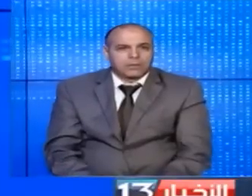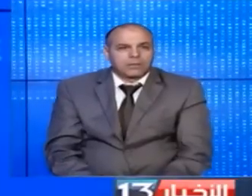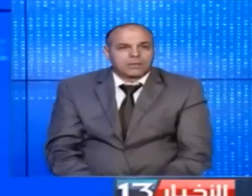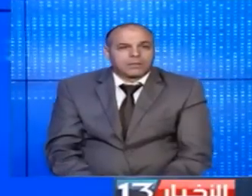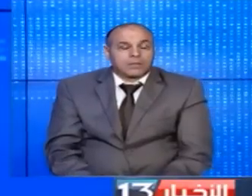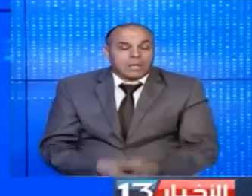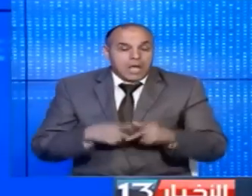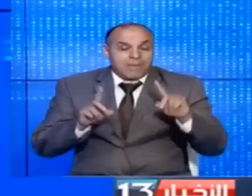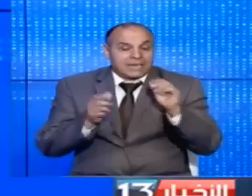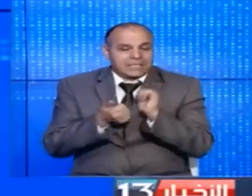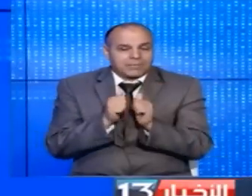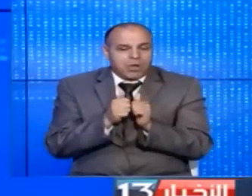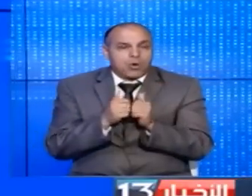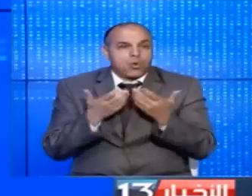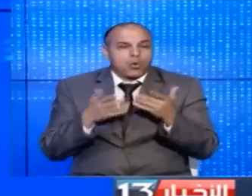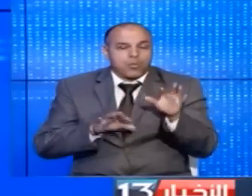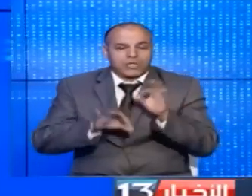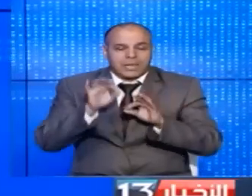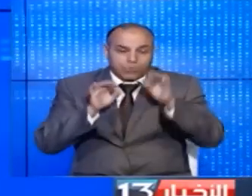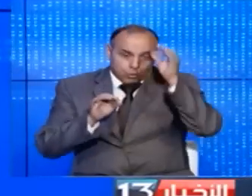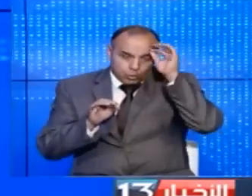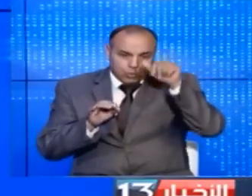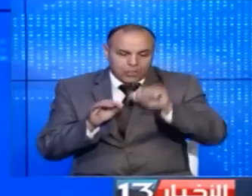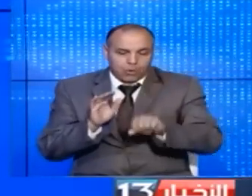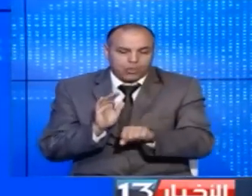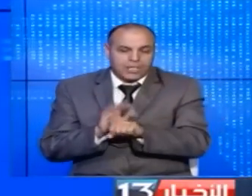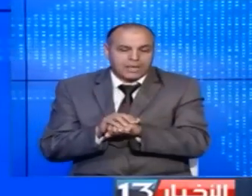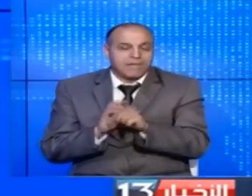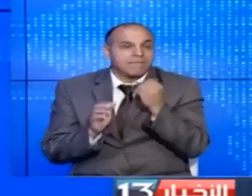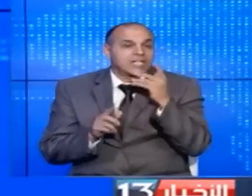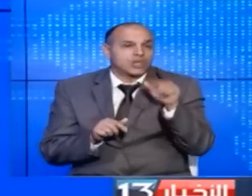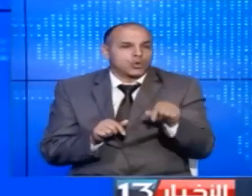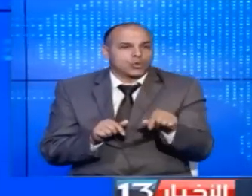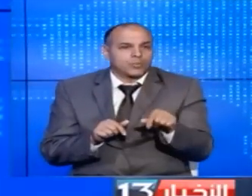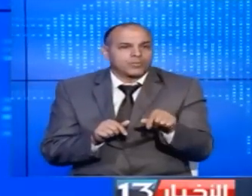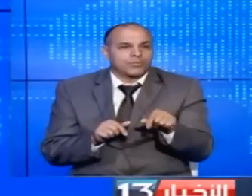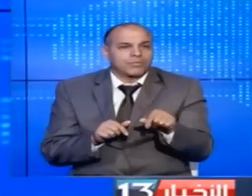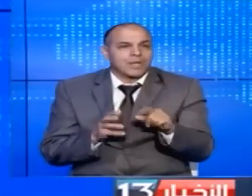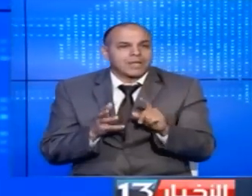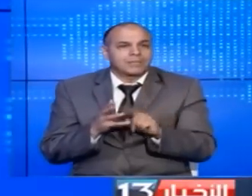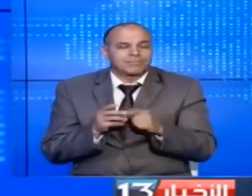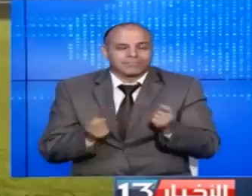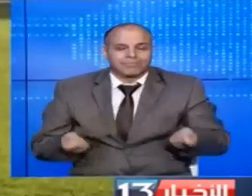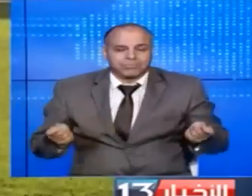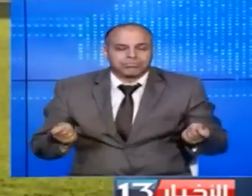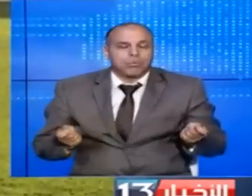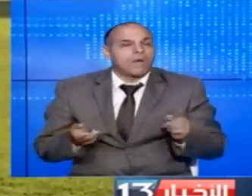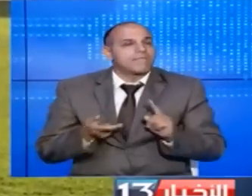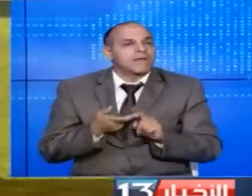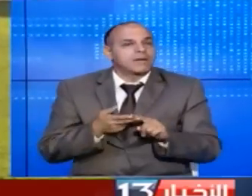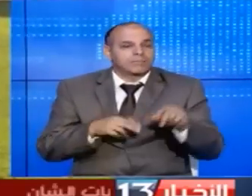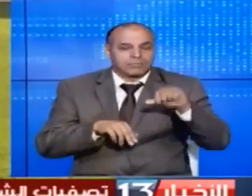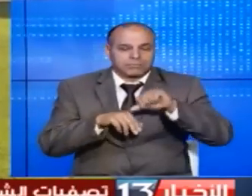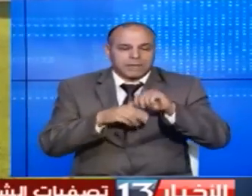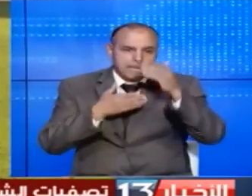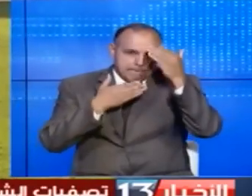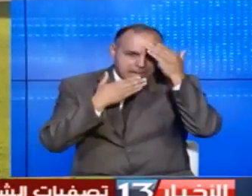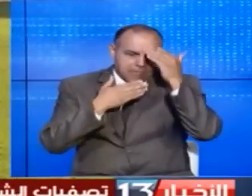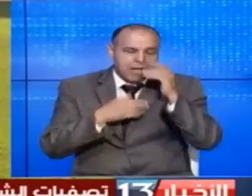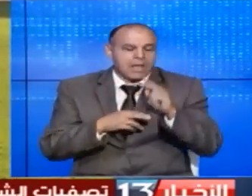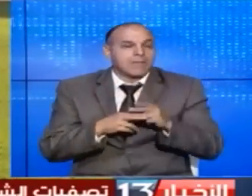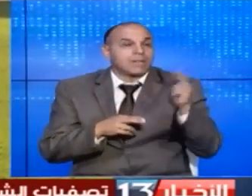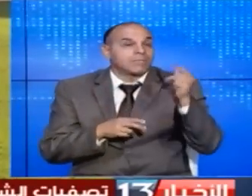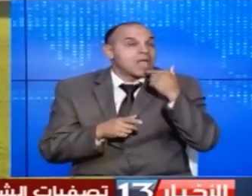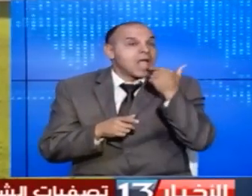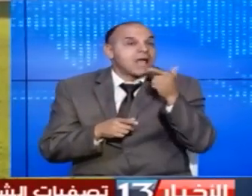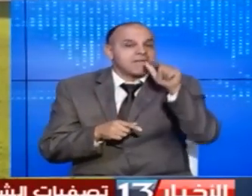في أخبار الرياضة، يخوض المنتخب الوطني لكرة القدم عشية اليوم آخر حصصه التدريبية بالعاصمة المغربية الرباط،